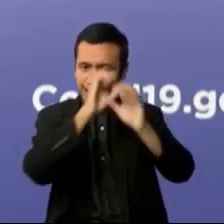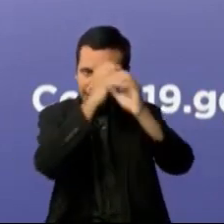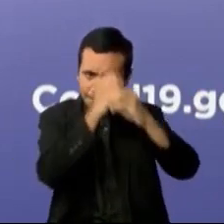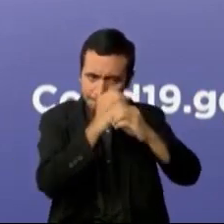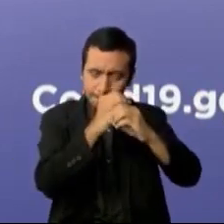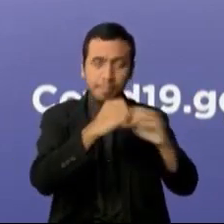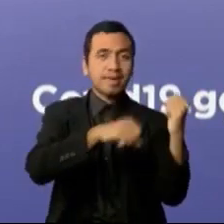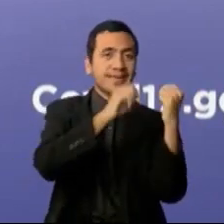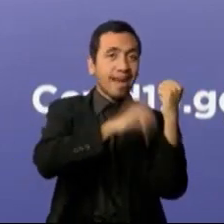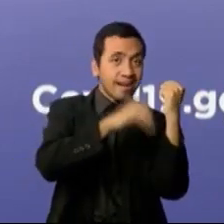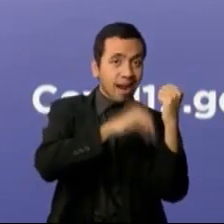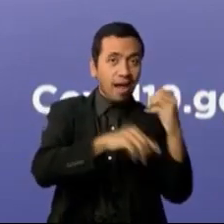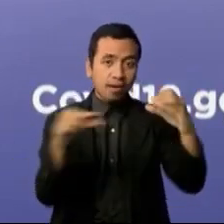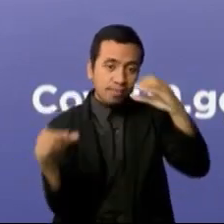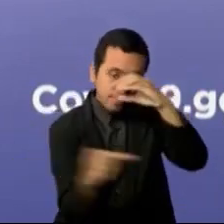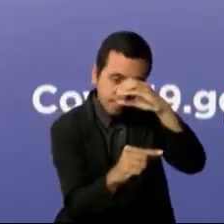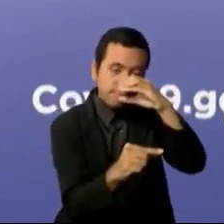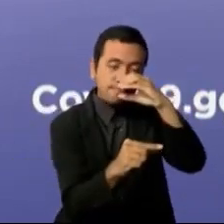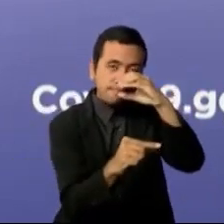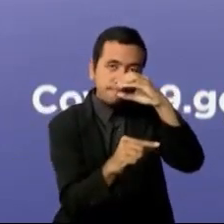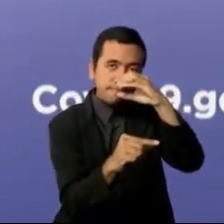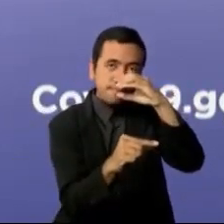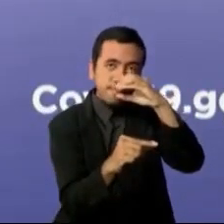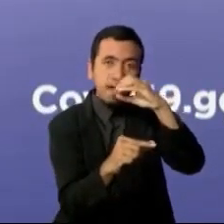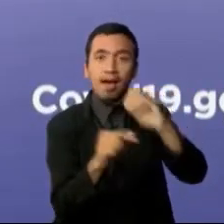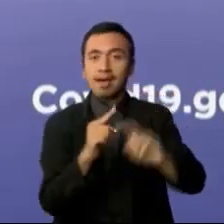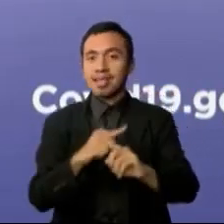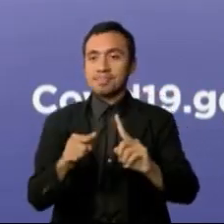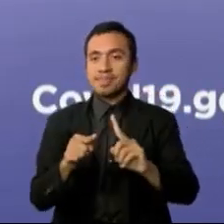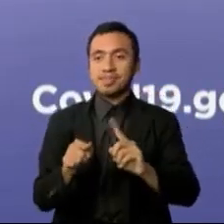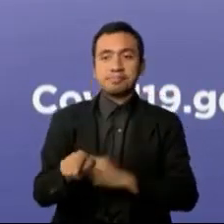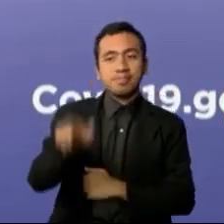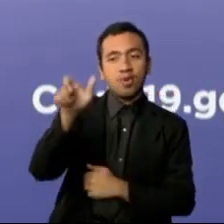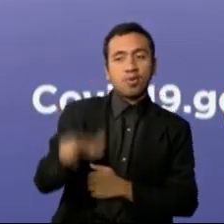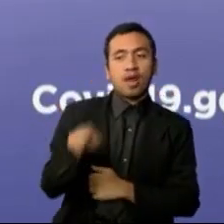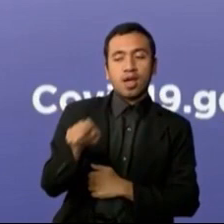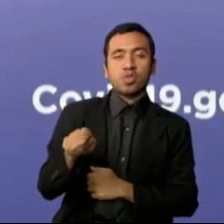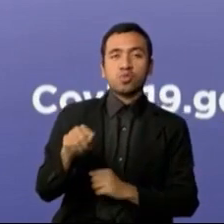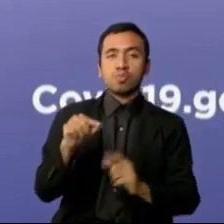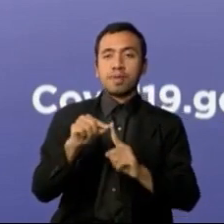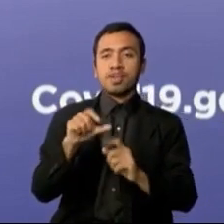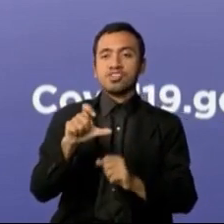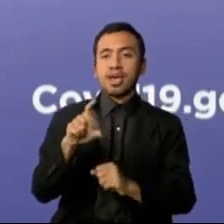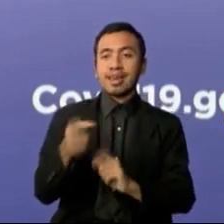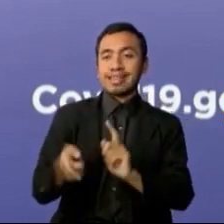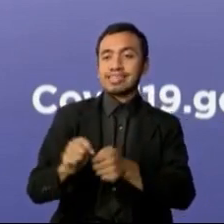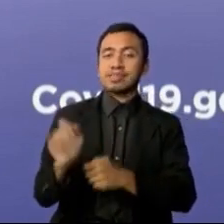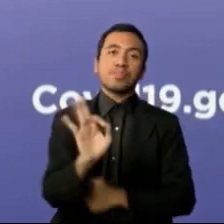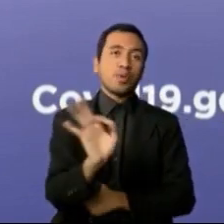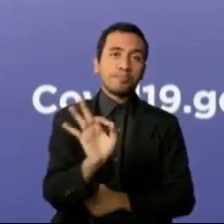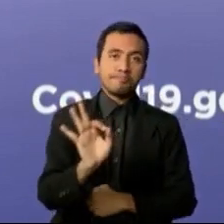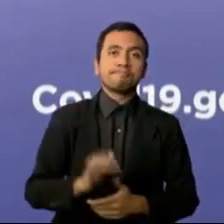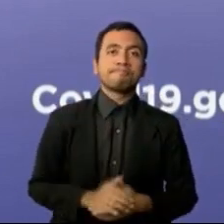misalnya dan ini Hai belum terkonfirmasi pemeriksaan rt-pcr